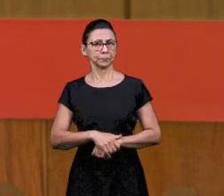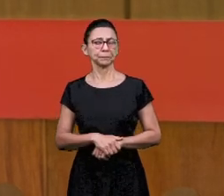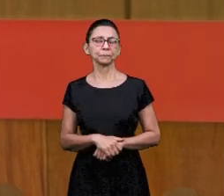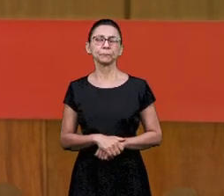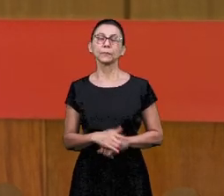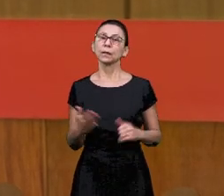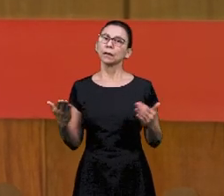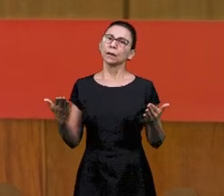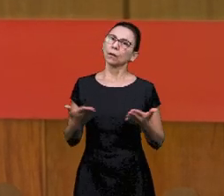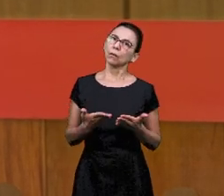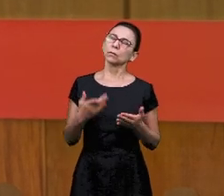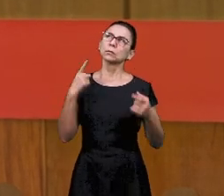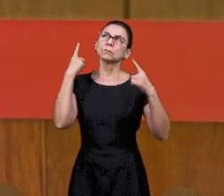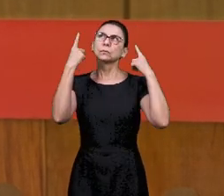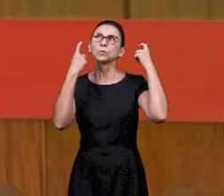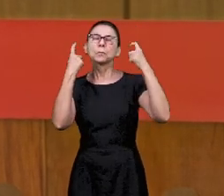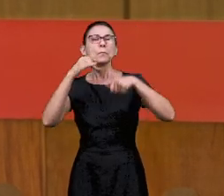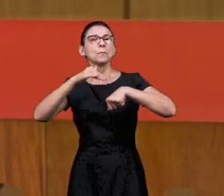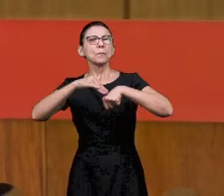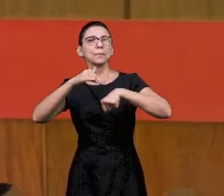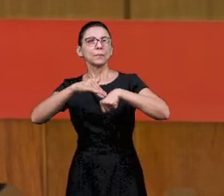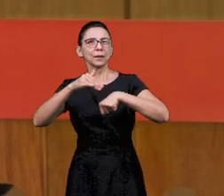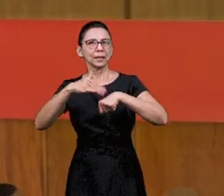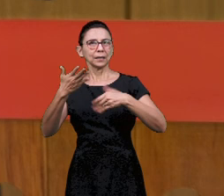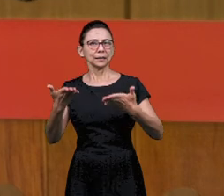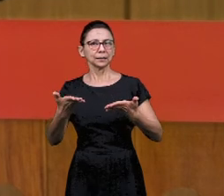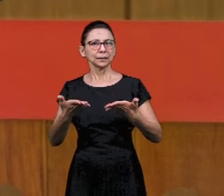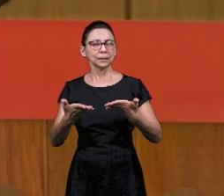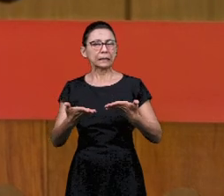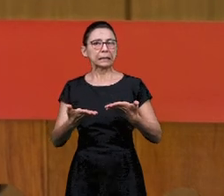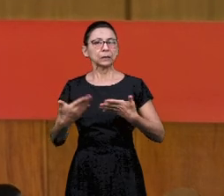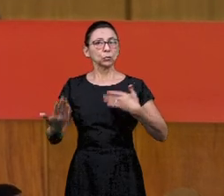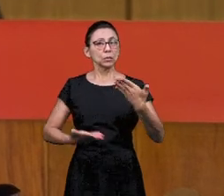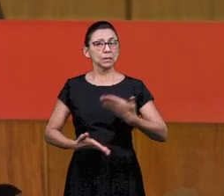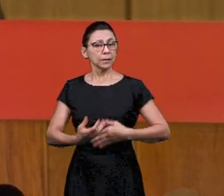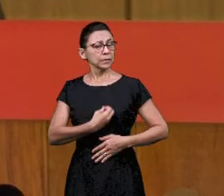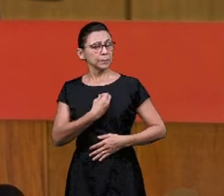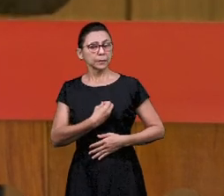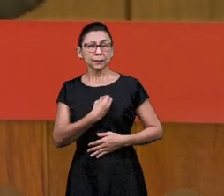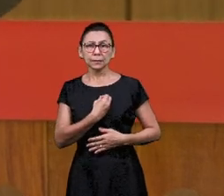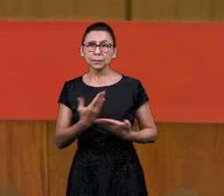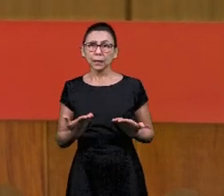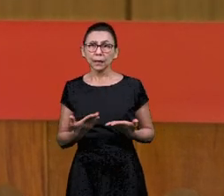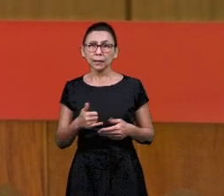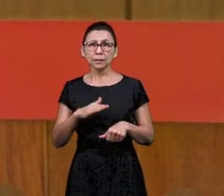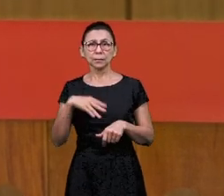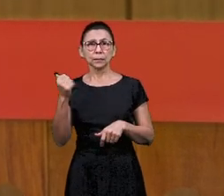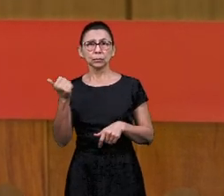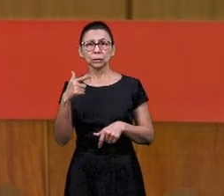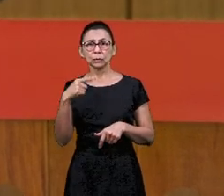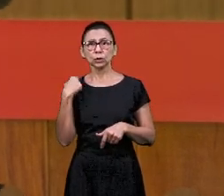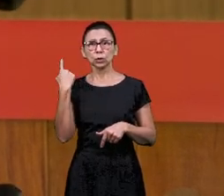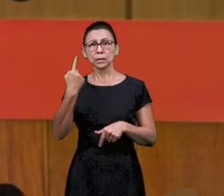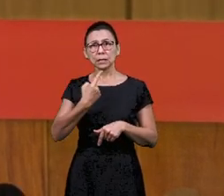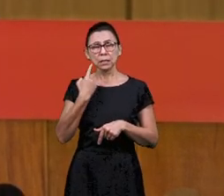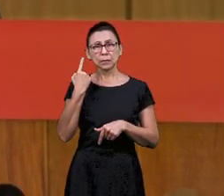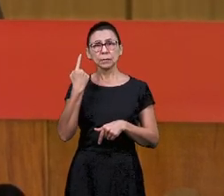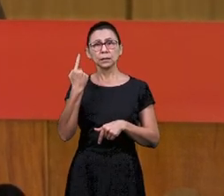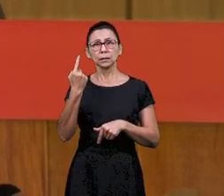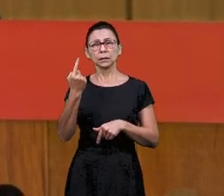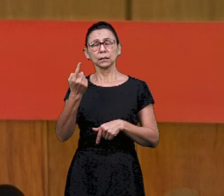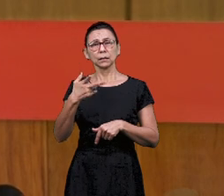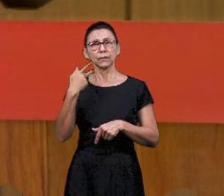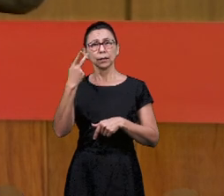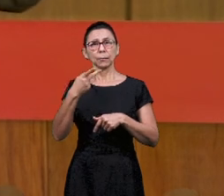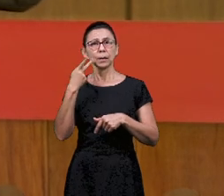Aujourd'hui, nous sommes préoccupés avec la participation de nos frères et sœurs, avec ce que nous disons. Parce que